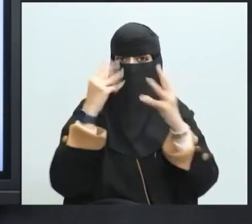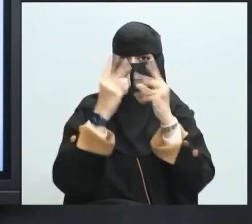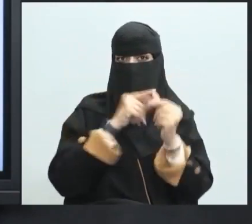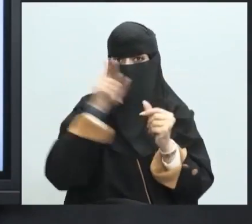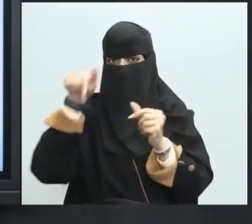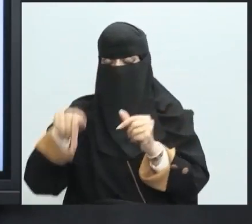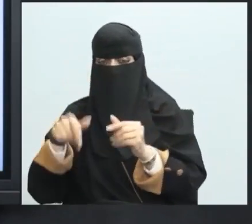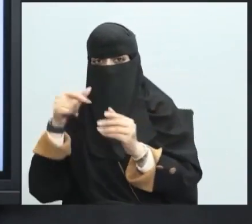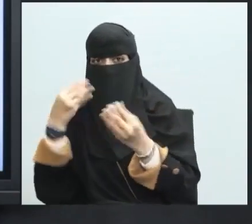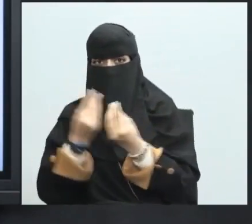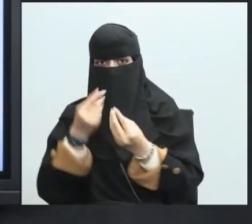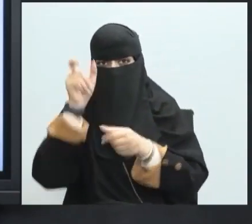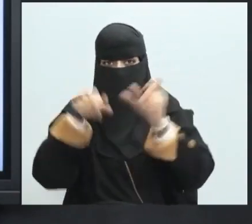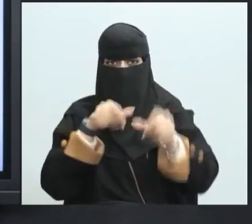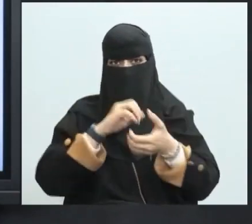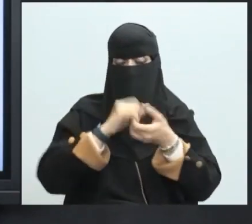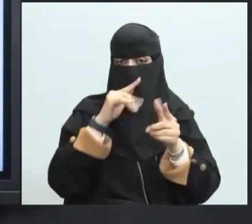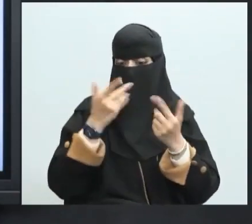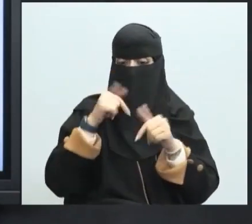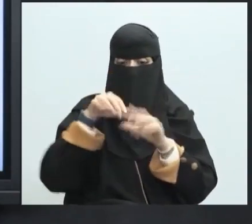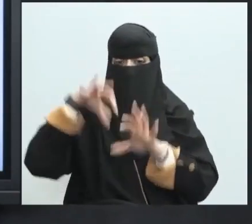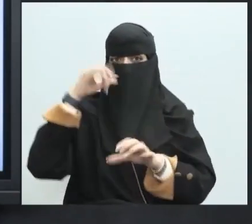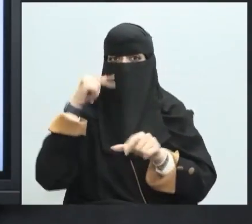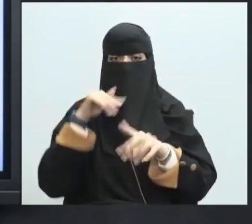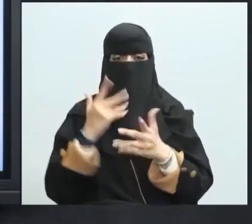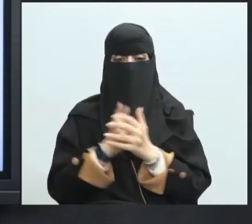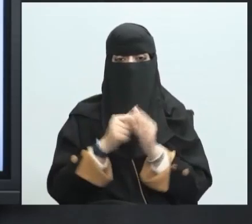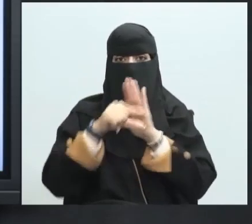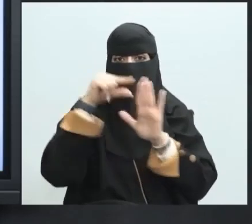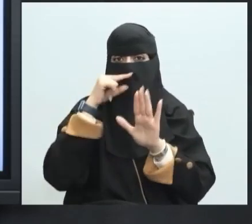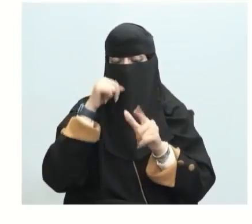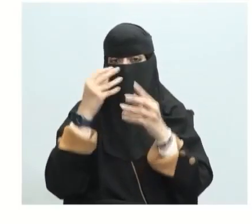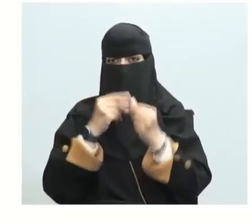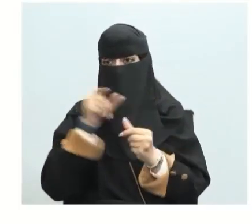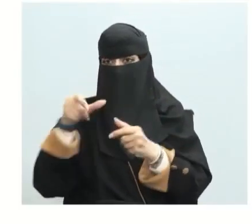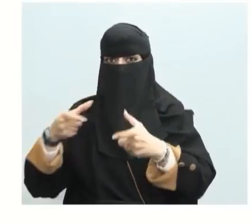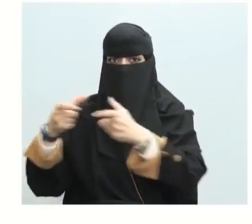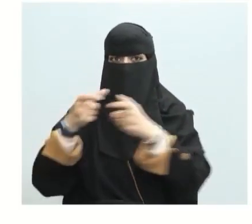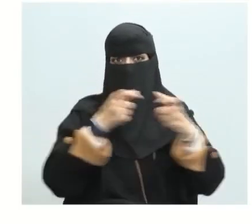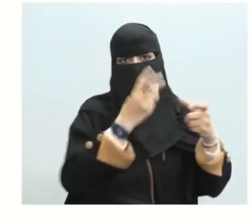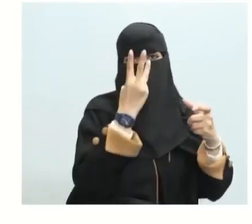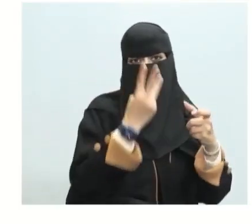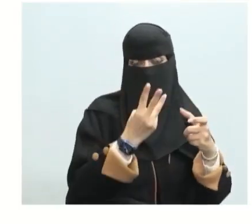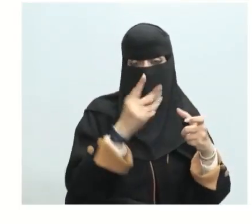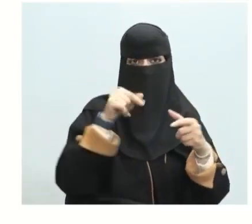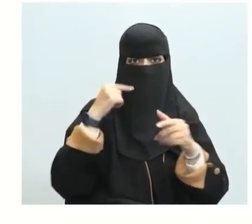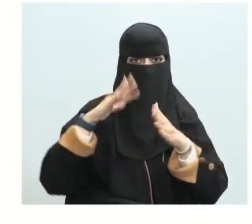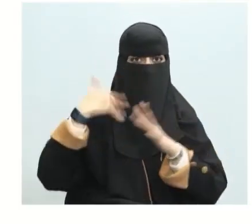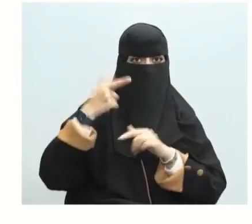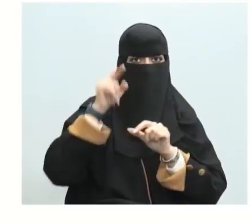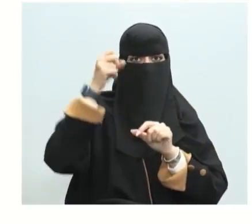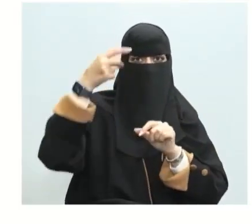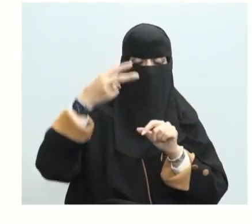المناسب لعدد من المعلمين وكذلك ما الموضوع المناسب لعدد من كبار المستثمرين ثم ستذكر الافكار الجديده التي اريد ايصالها